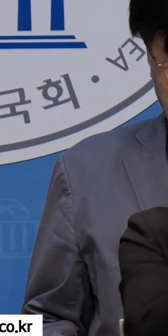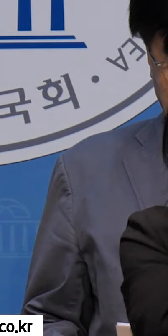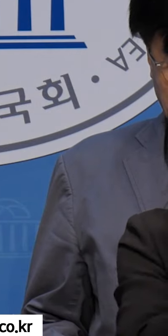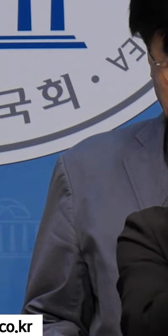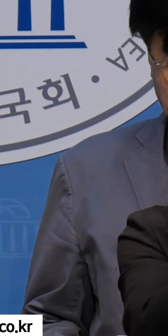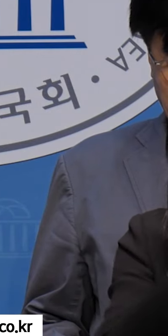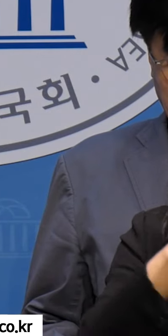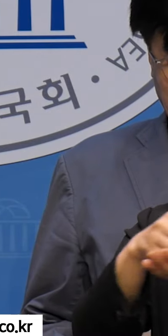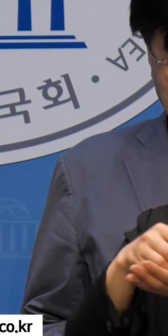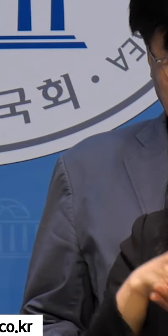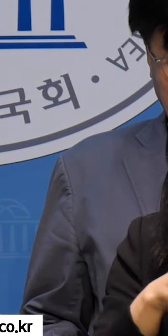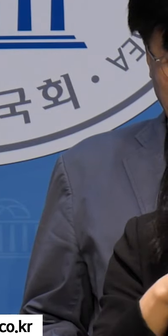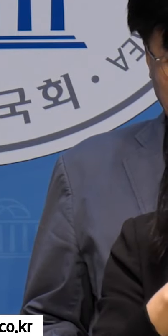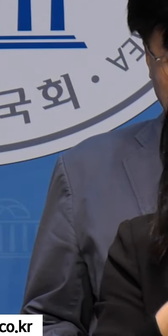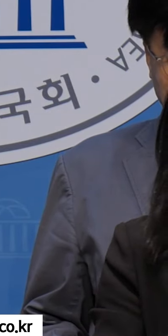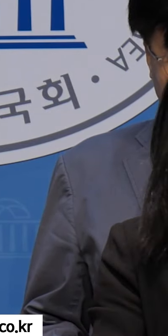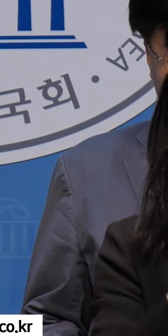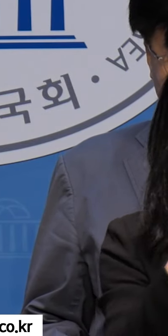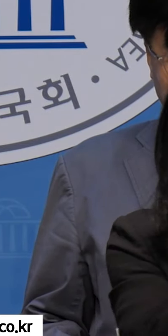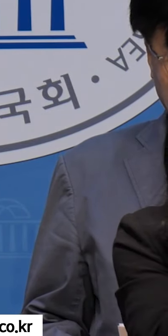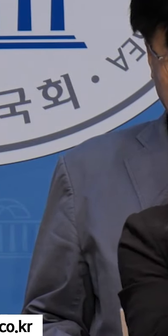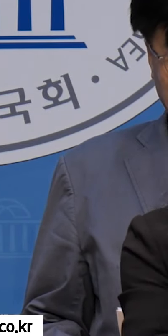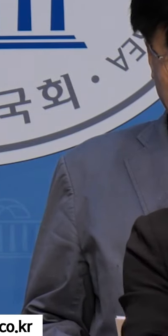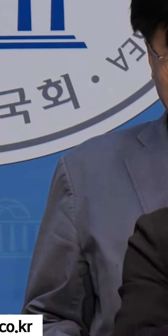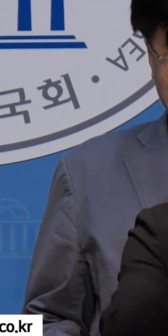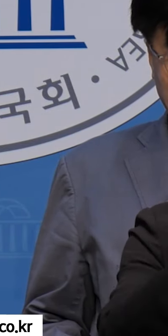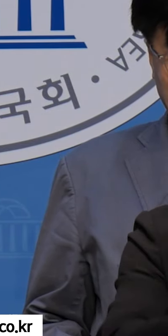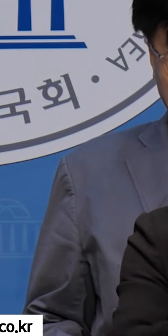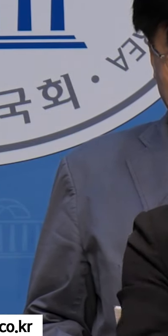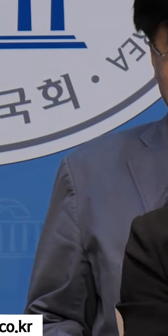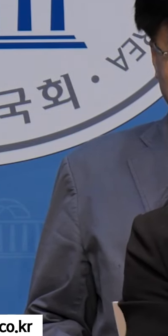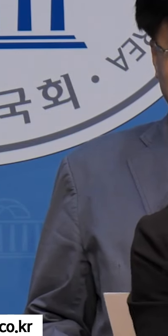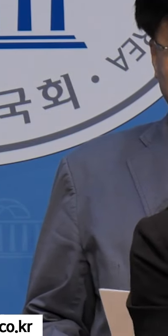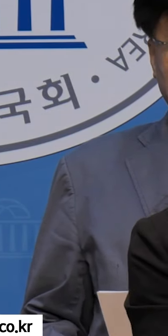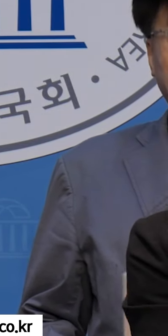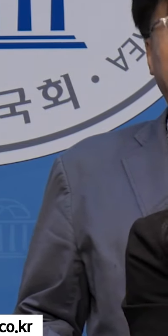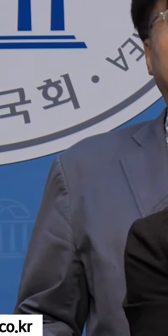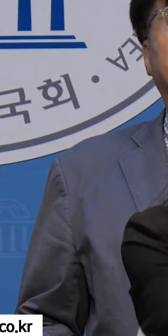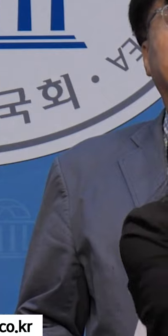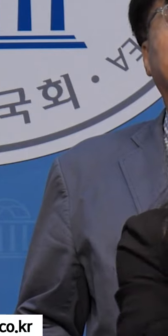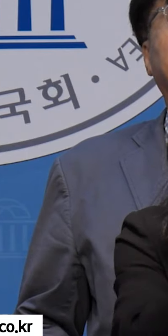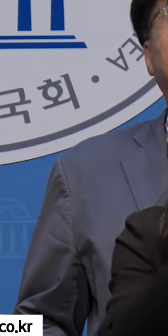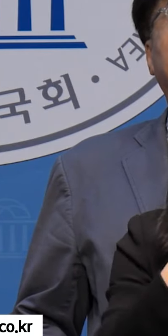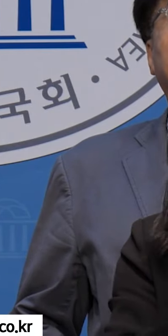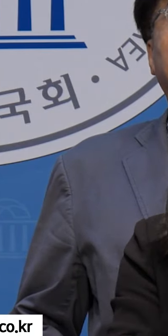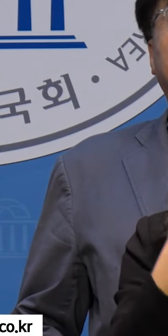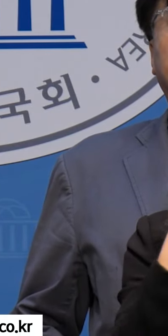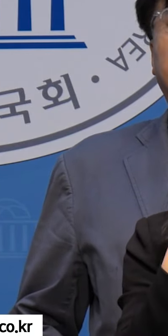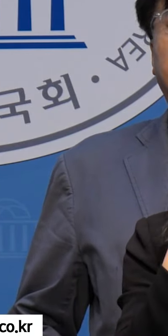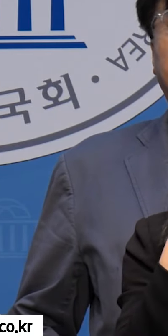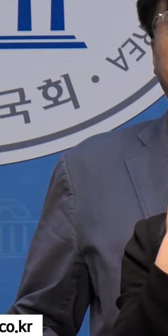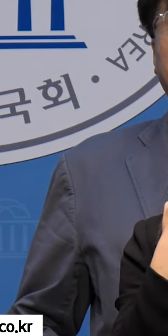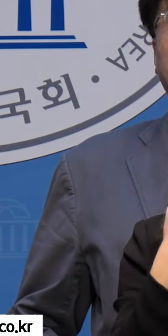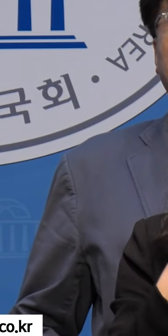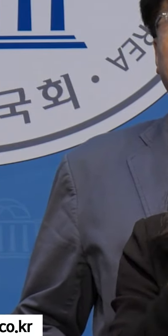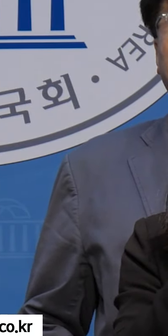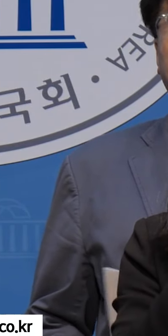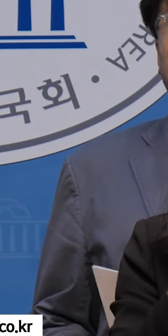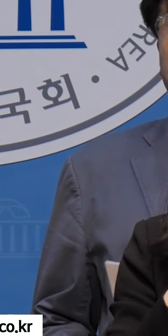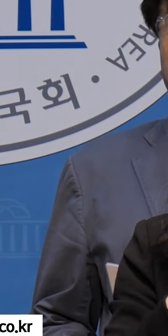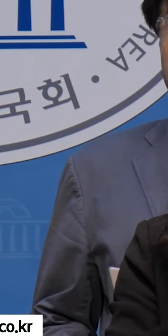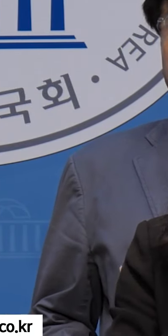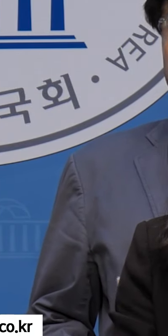지역에 학령 인구 비례로 하자라는 말까지 내세울 정도로 수도권 초집중은 심각하고 그로 인한